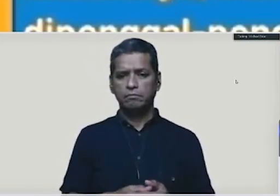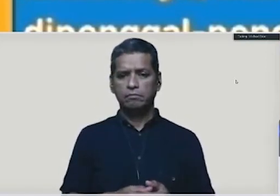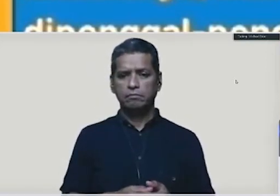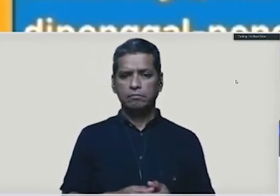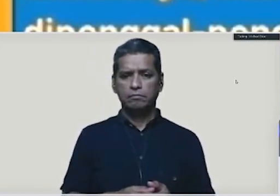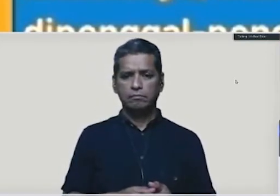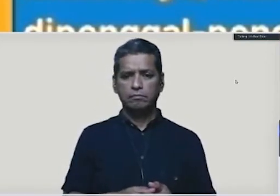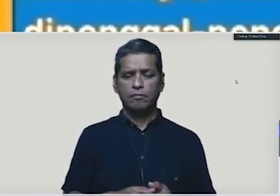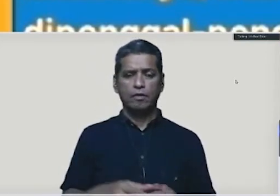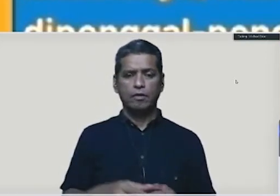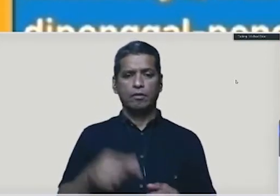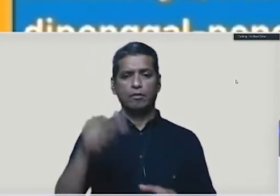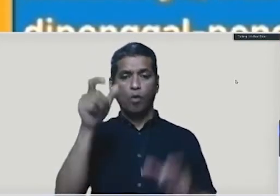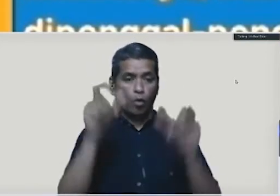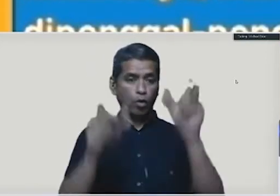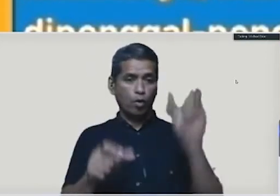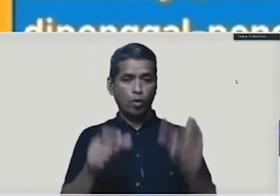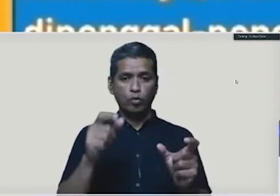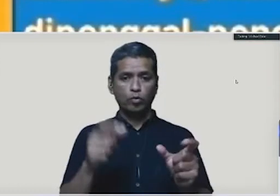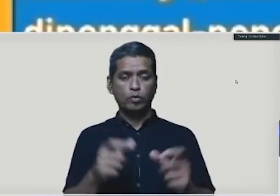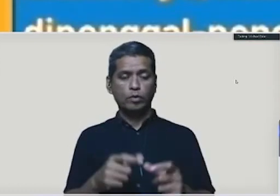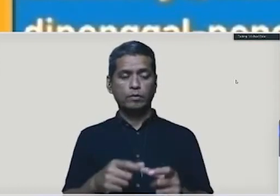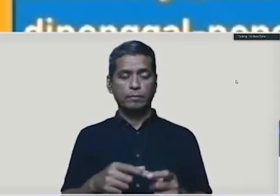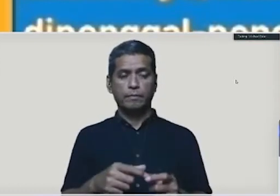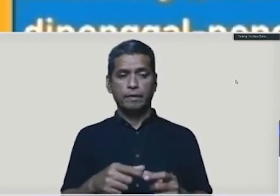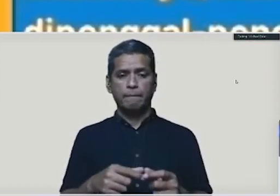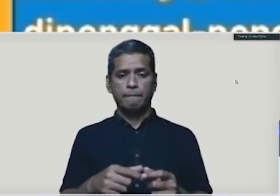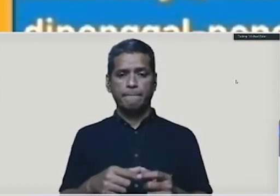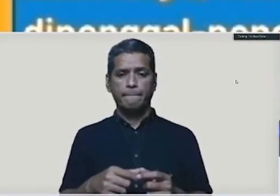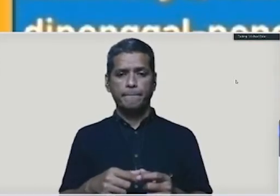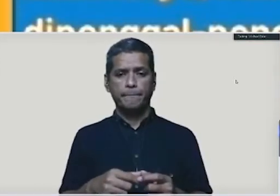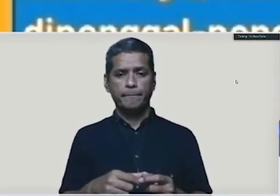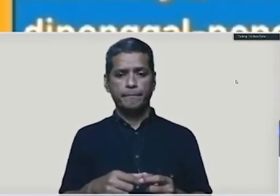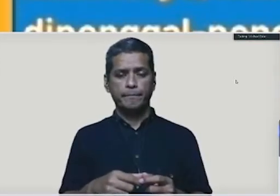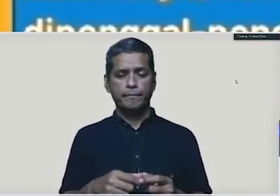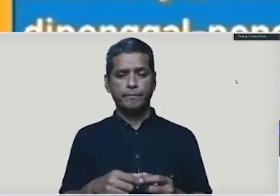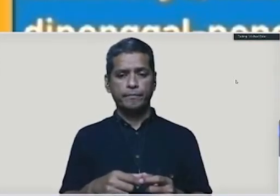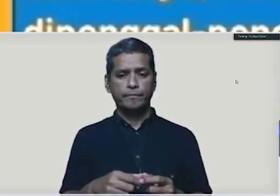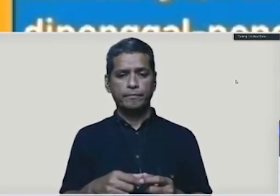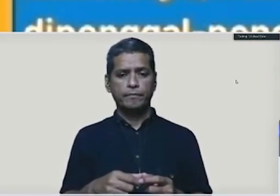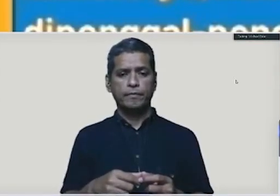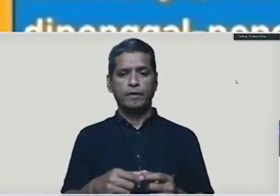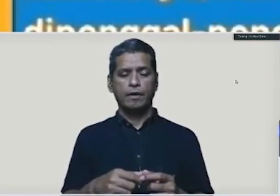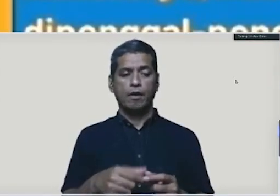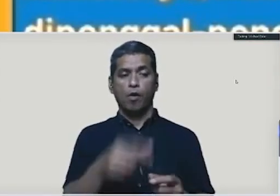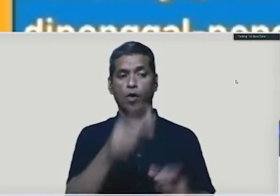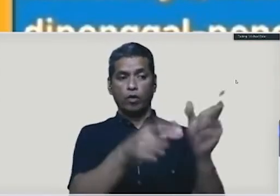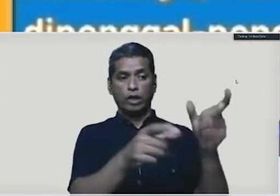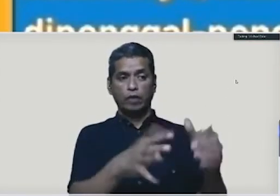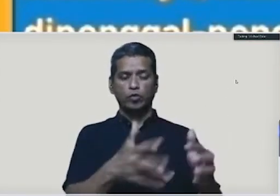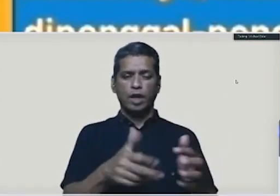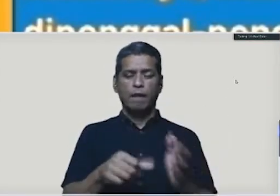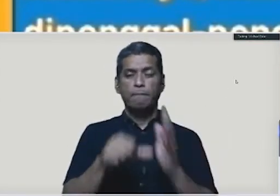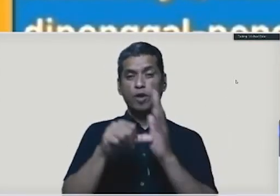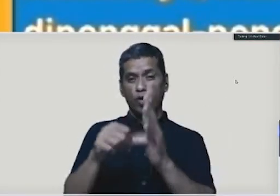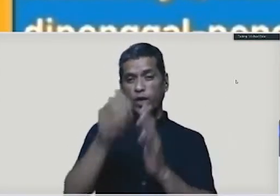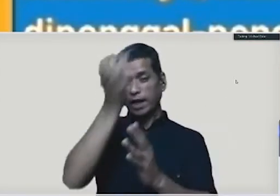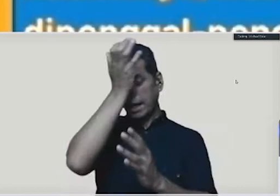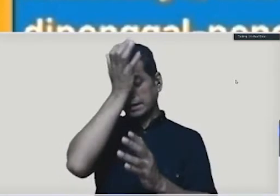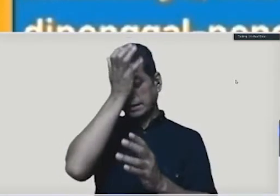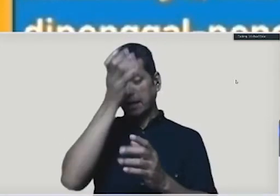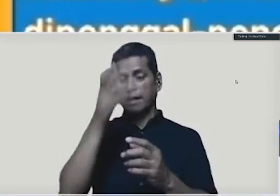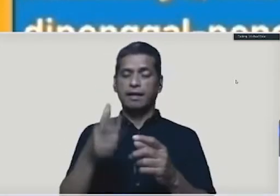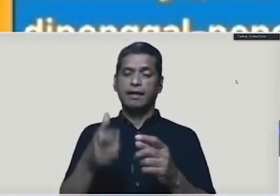berjasa di dalam menolong dia Wow menjalani kerajaannya sekarang mereka